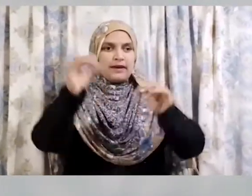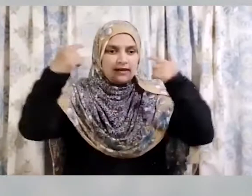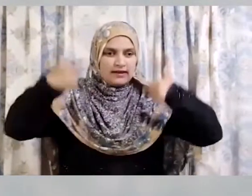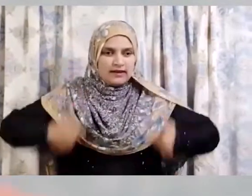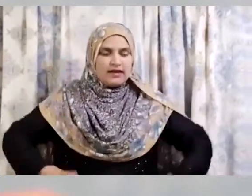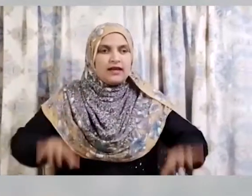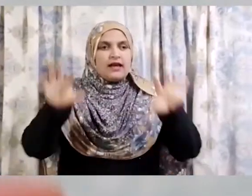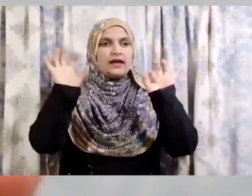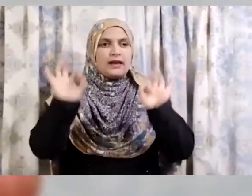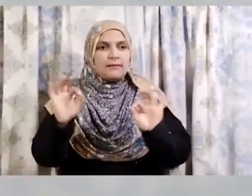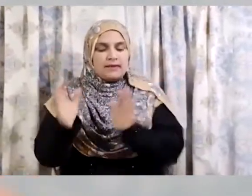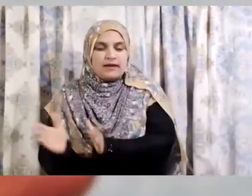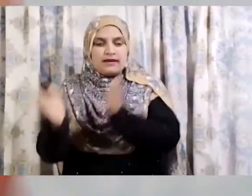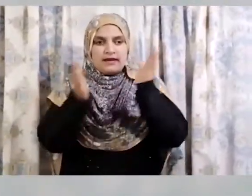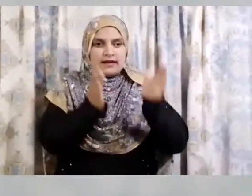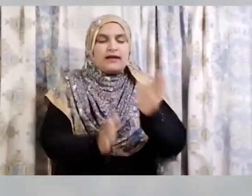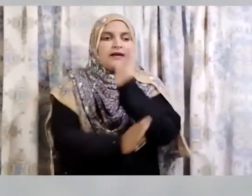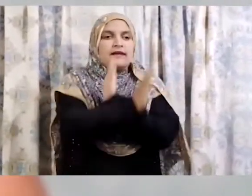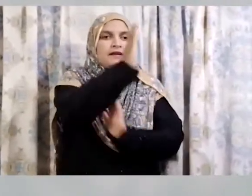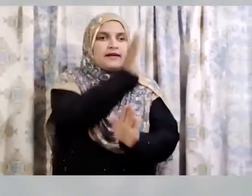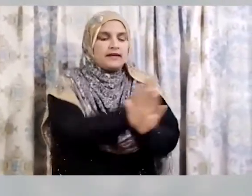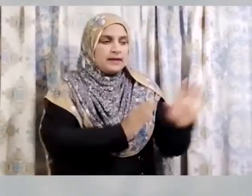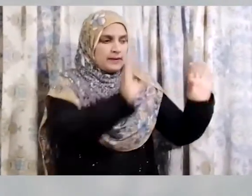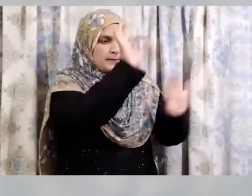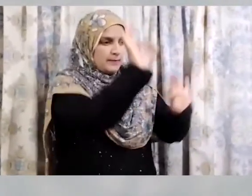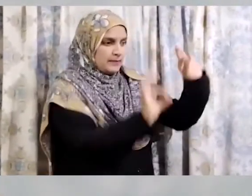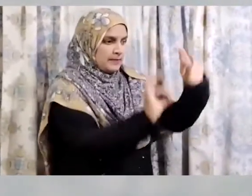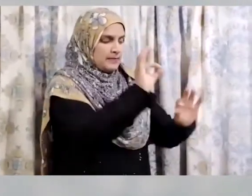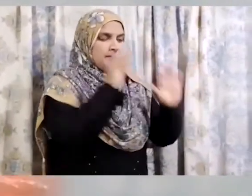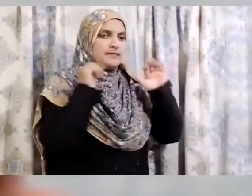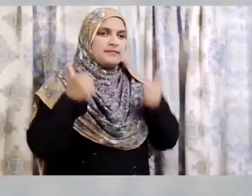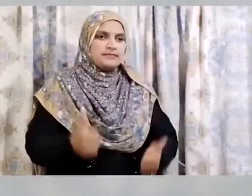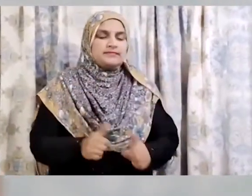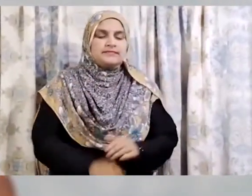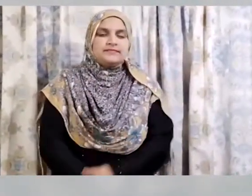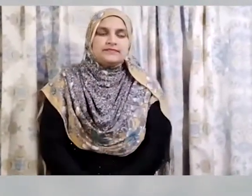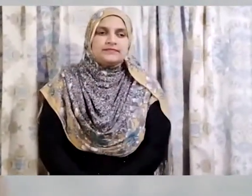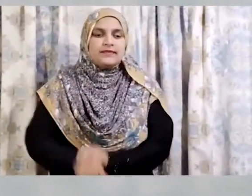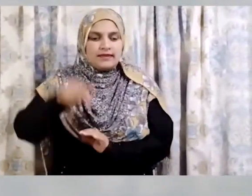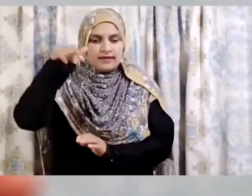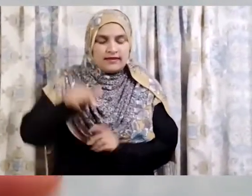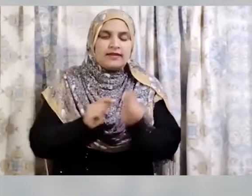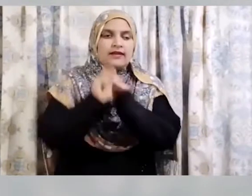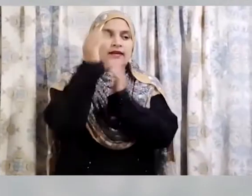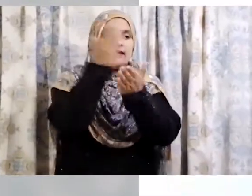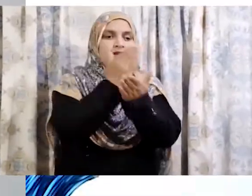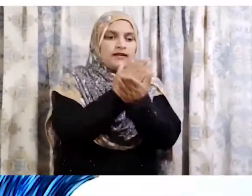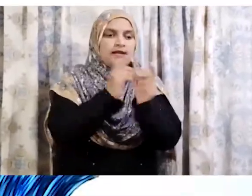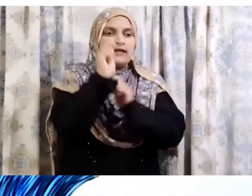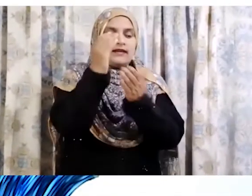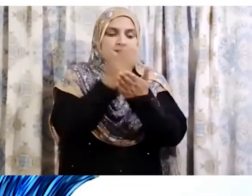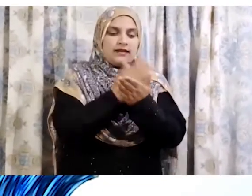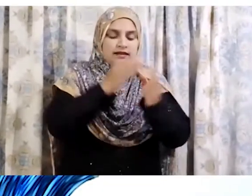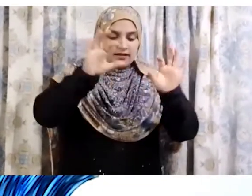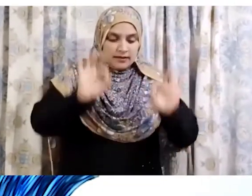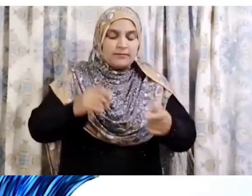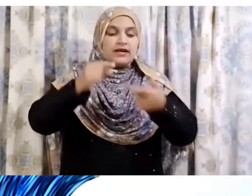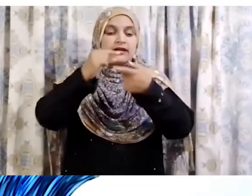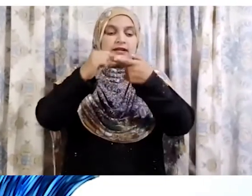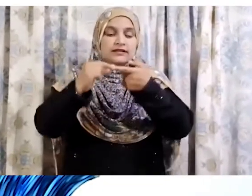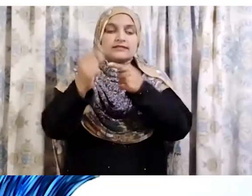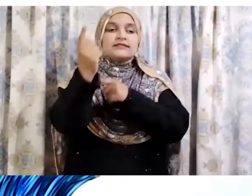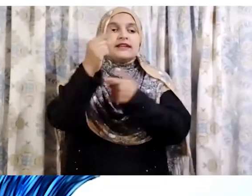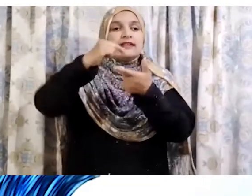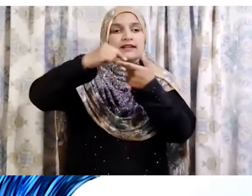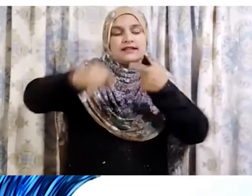इनसान के लिए जरूरी है इसी तरह परसन विट डिसिबिलिटीज के लिए भी जरूरी है और आज हम लाएं हैं आपके लिए एक